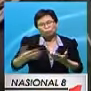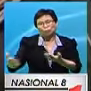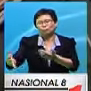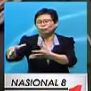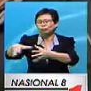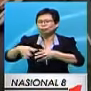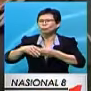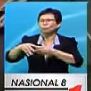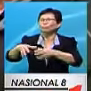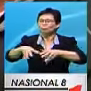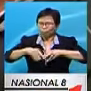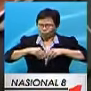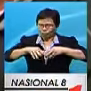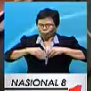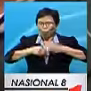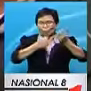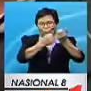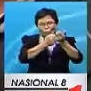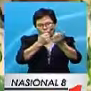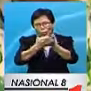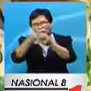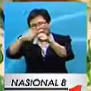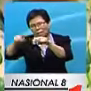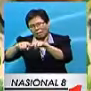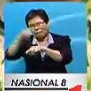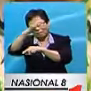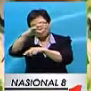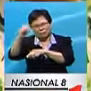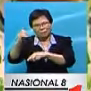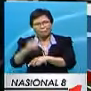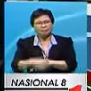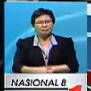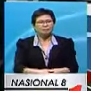diterima daripada penajaan pelbagai syarikat.